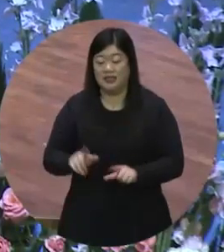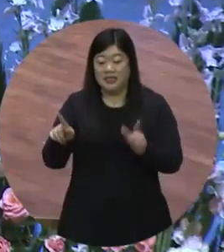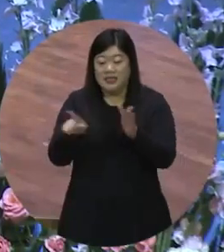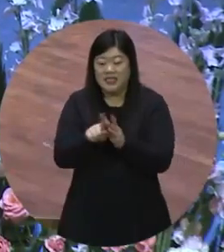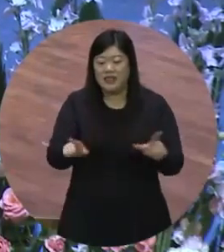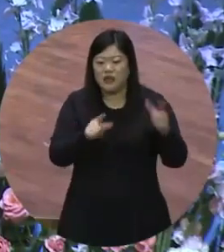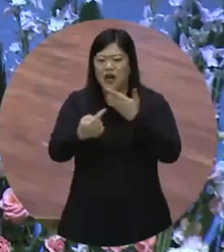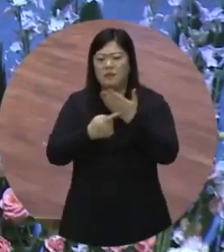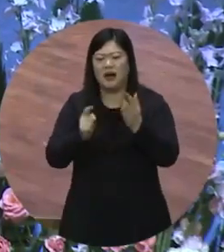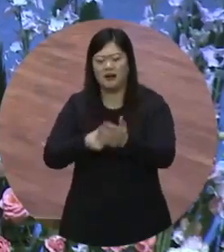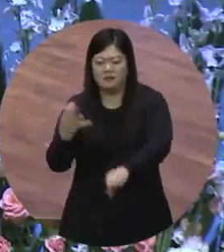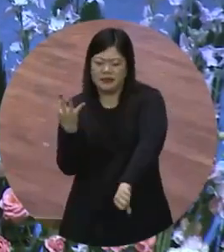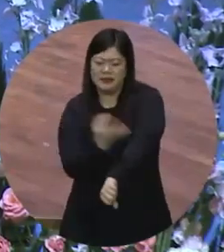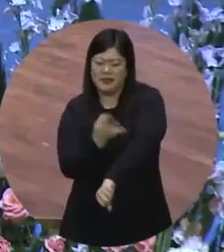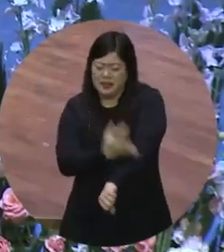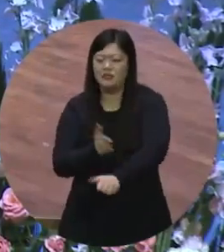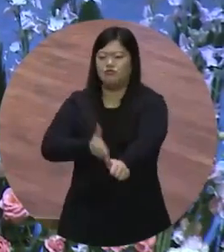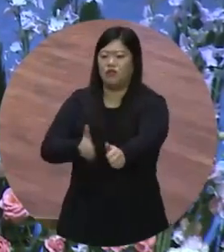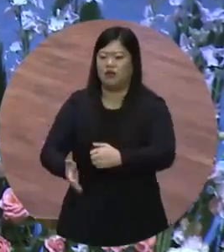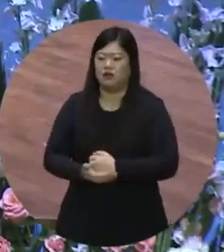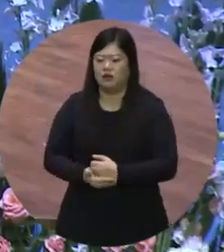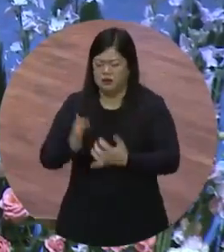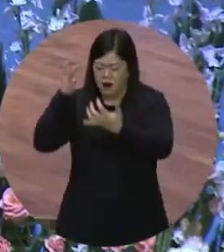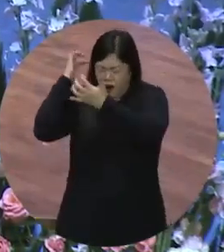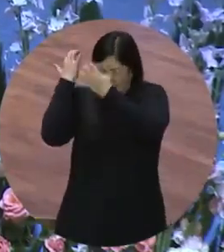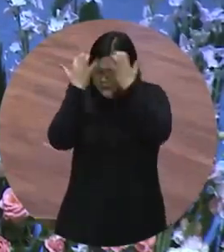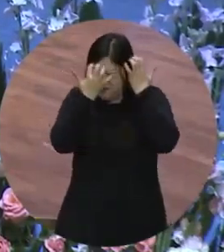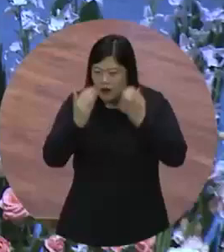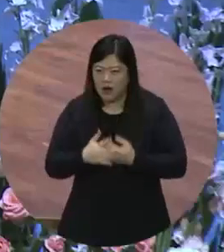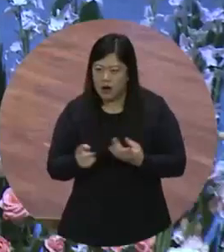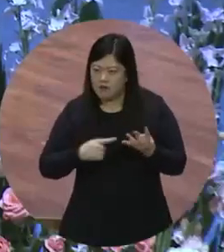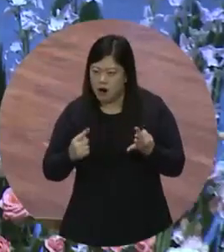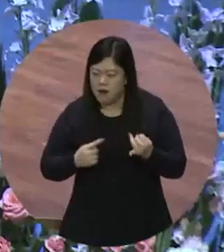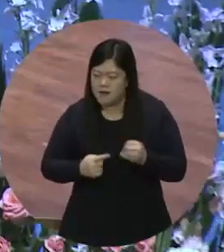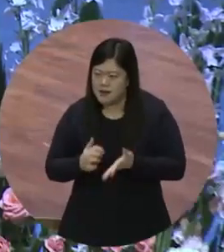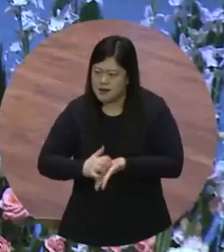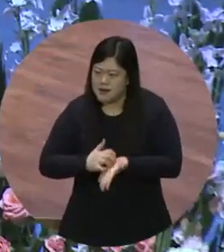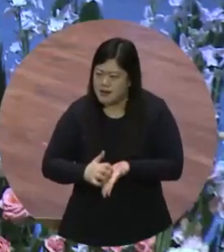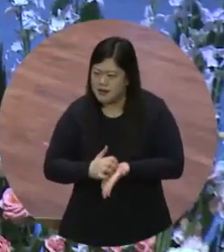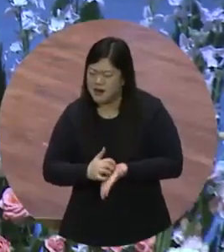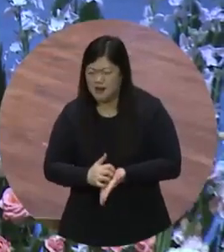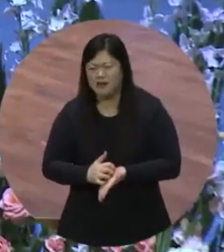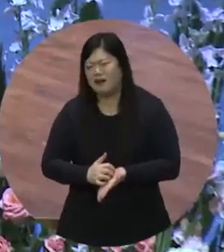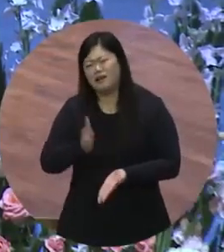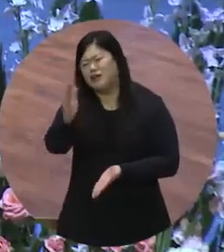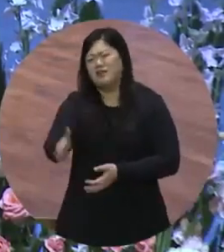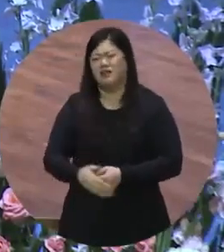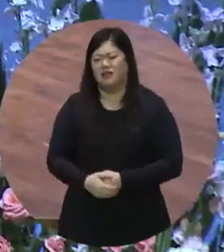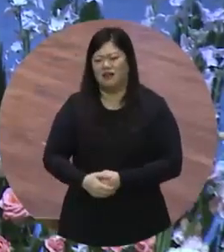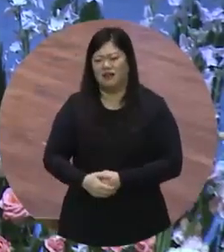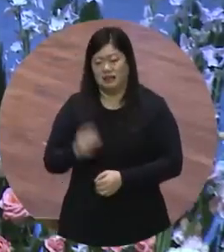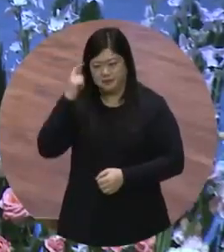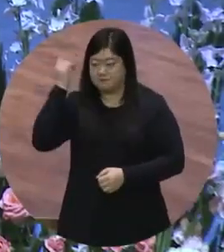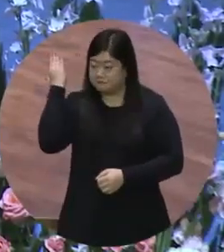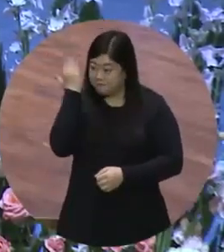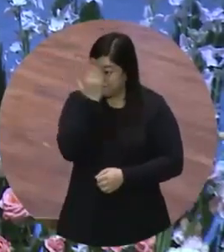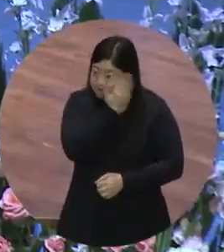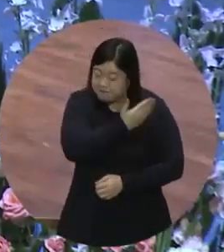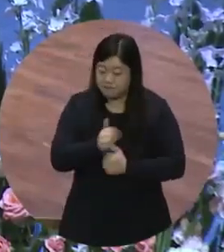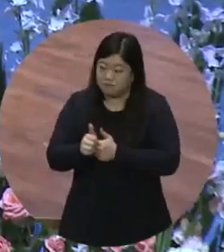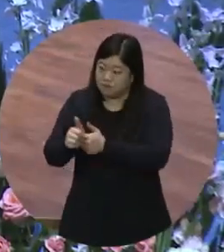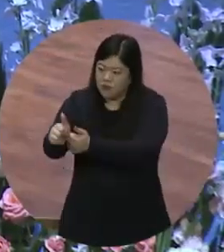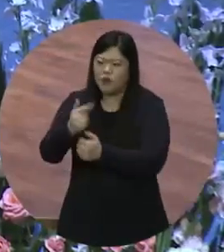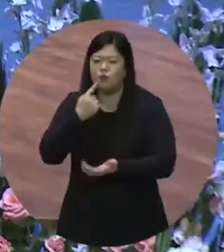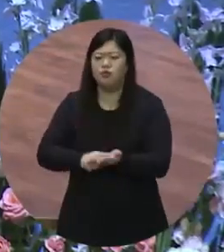아멘. 뭐 그렇게 복잡하게 신앙생활을 하지 마세요. 너무 생각 자체가요 복잡한 사람은요 성령이 더